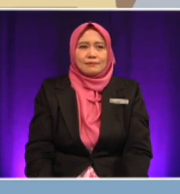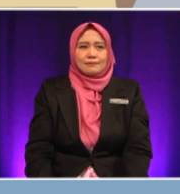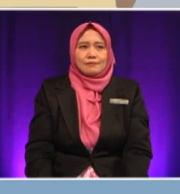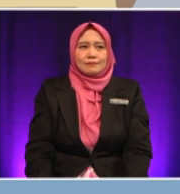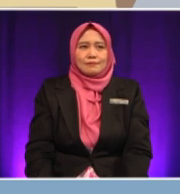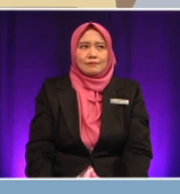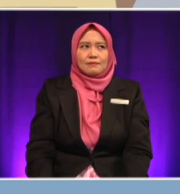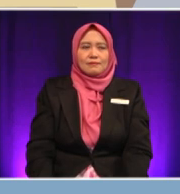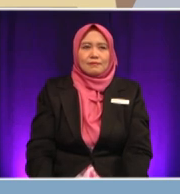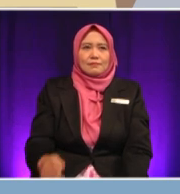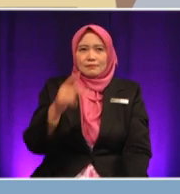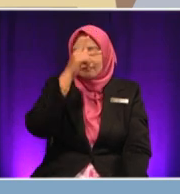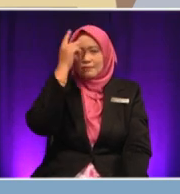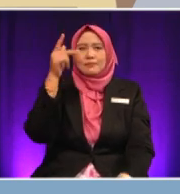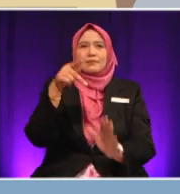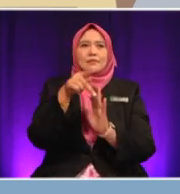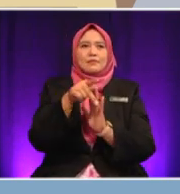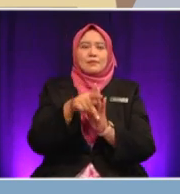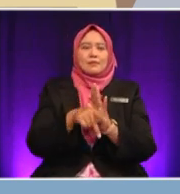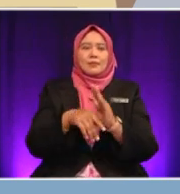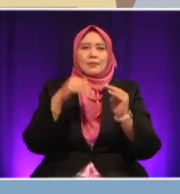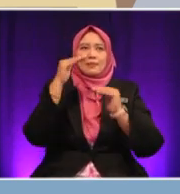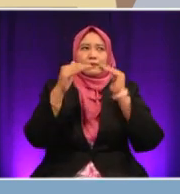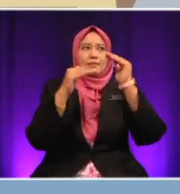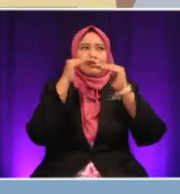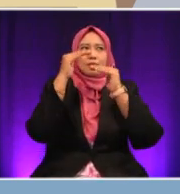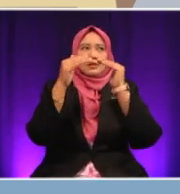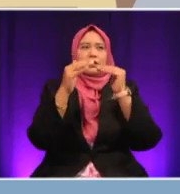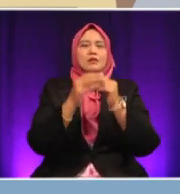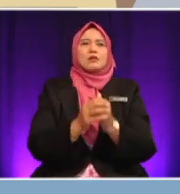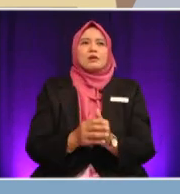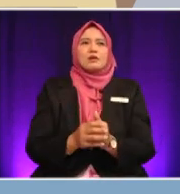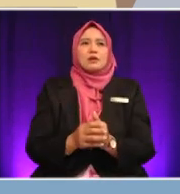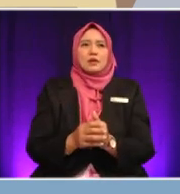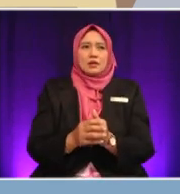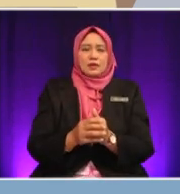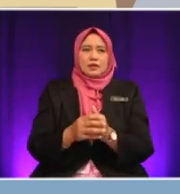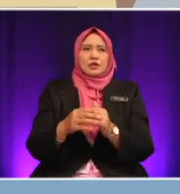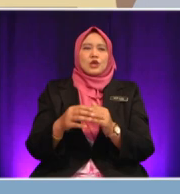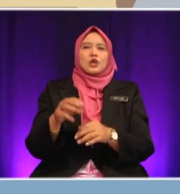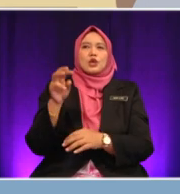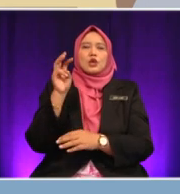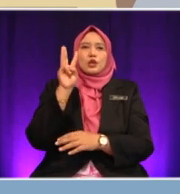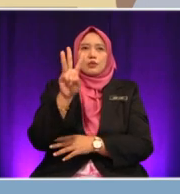geranium pembangun laman web dia menggunakan bahasa print prepaid